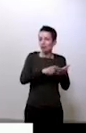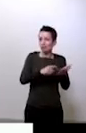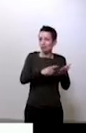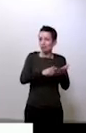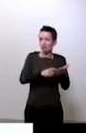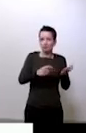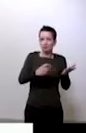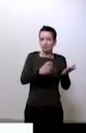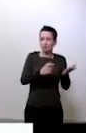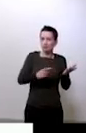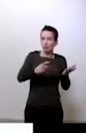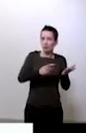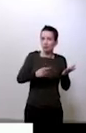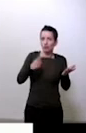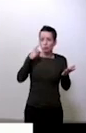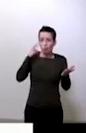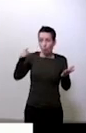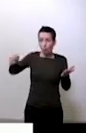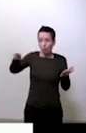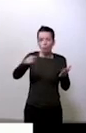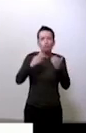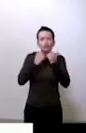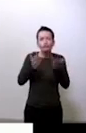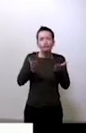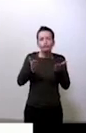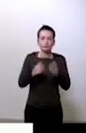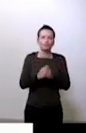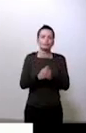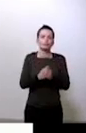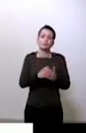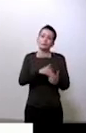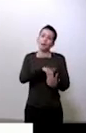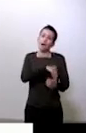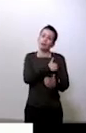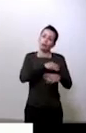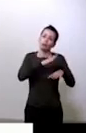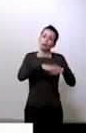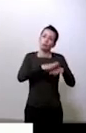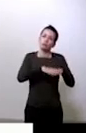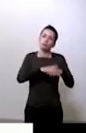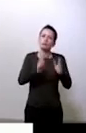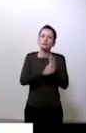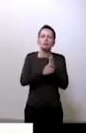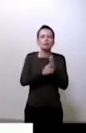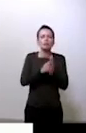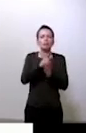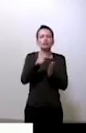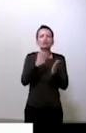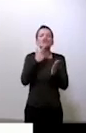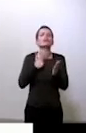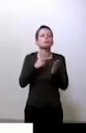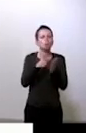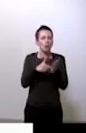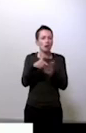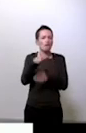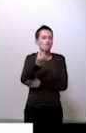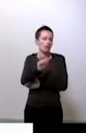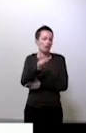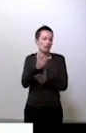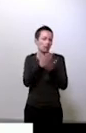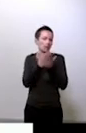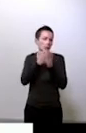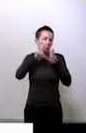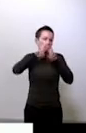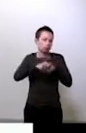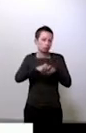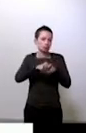pour eux inabordable. L'Agence d'urbanisme, dans une étude publiée en juin 2020, a cherché à dresser un état des lieux de